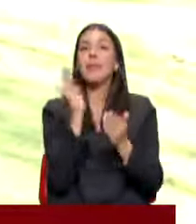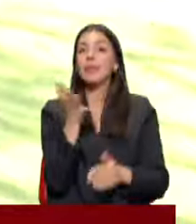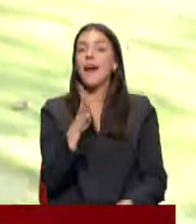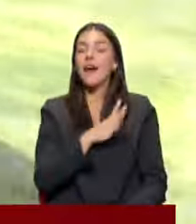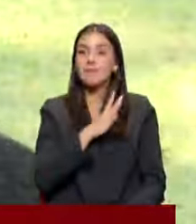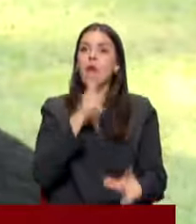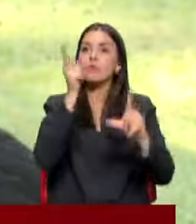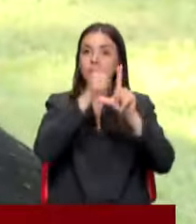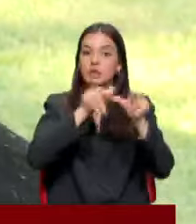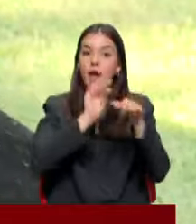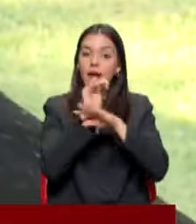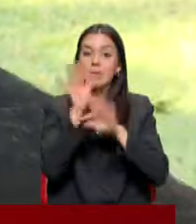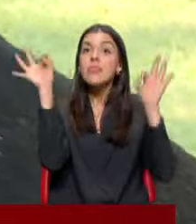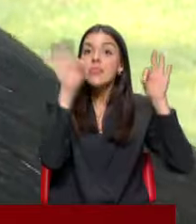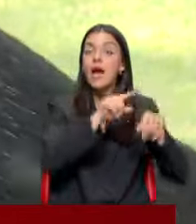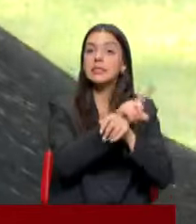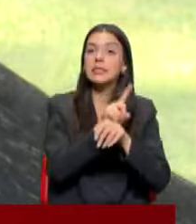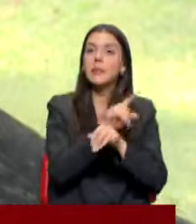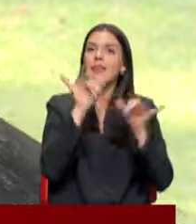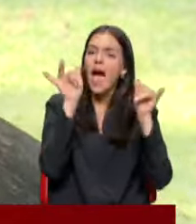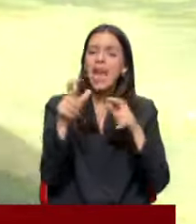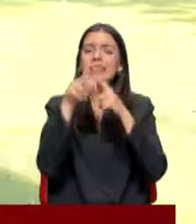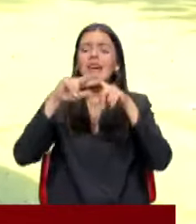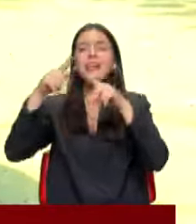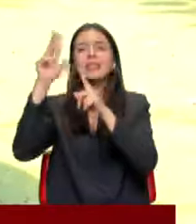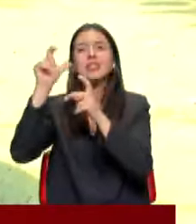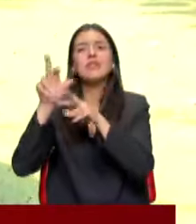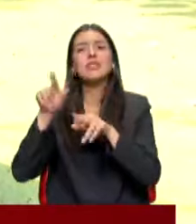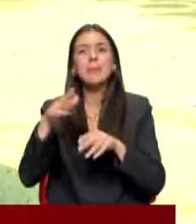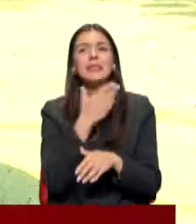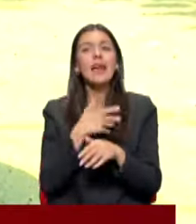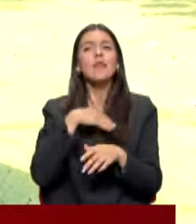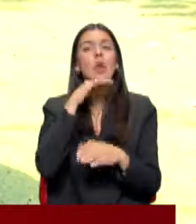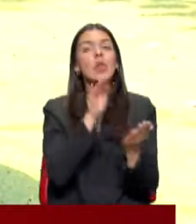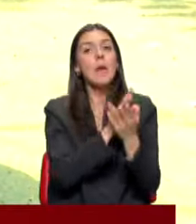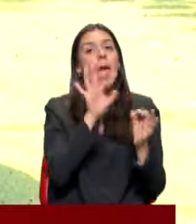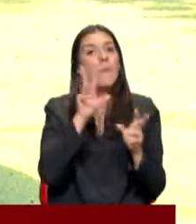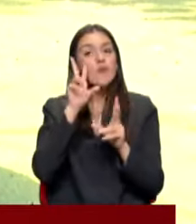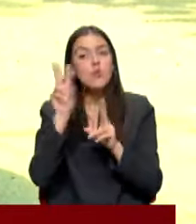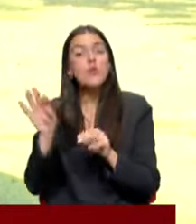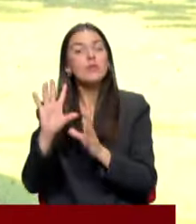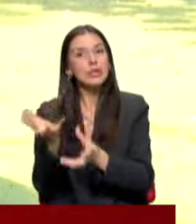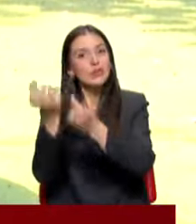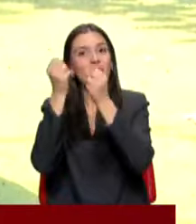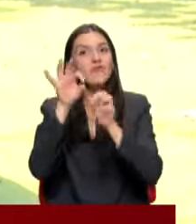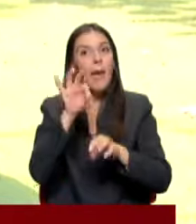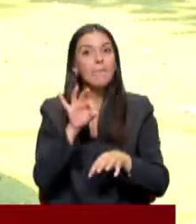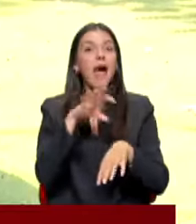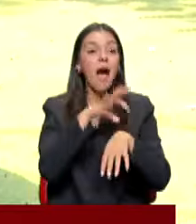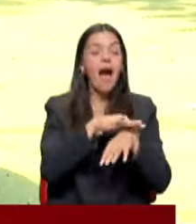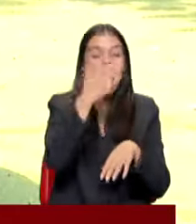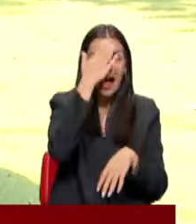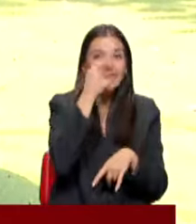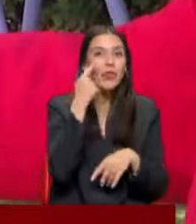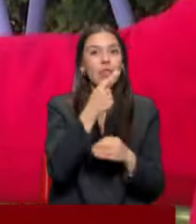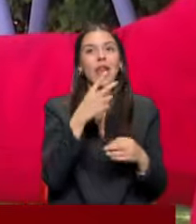var. Proje hayata geçirildiğinde tıpkı Safiş gibi sevgi dolu köpekler hem uyutulmaktan kurtulacak hem de hastalara